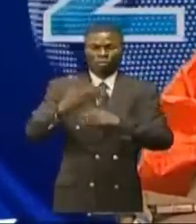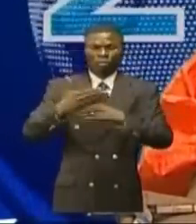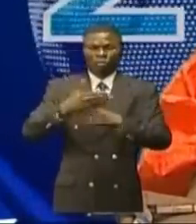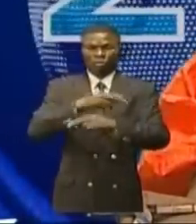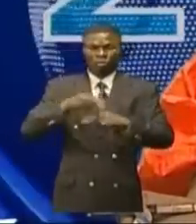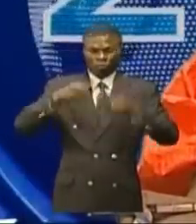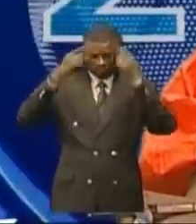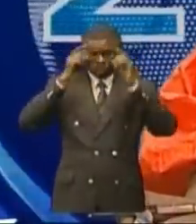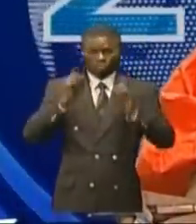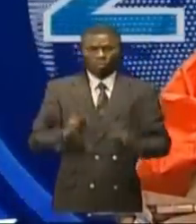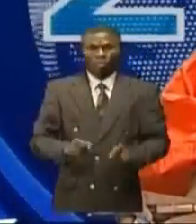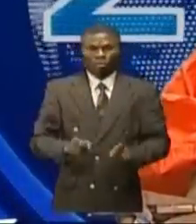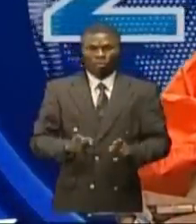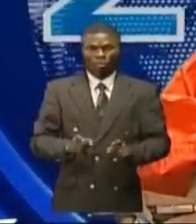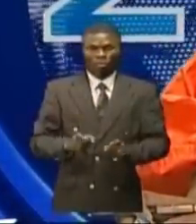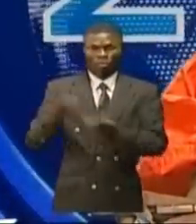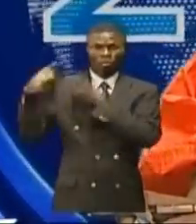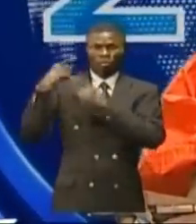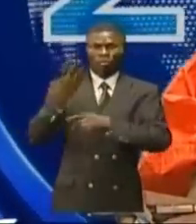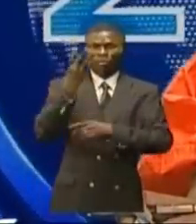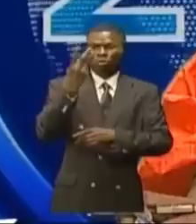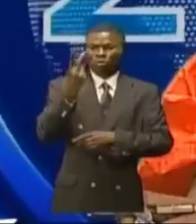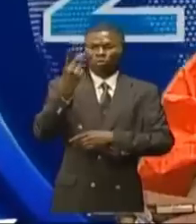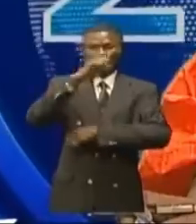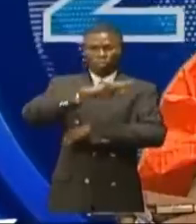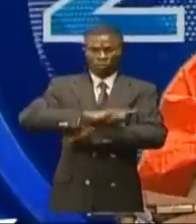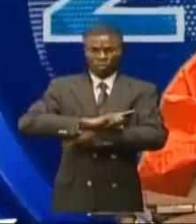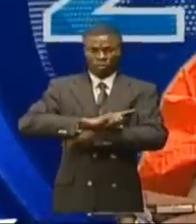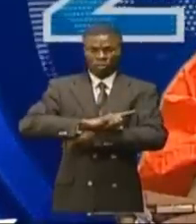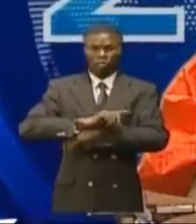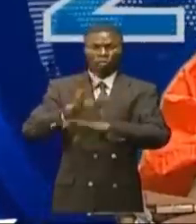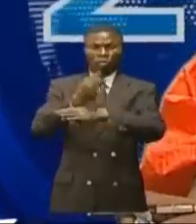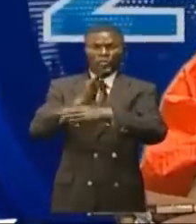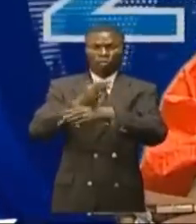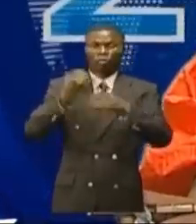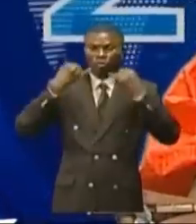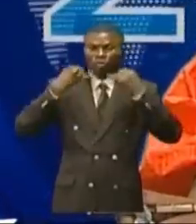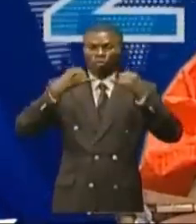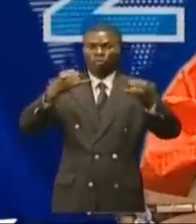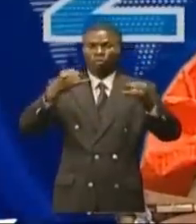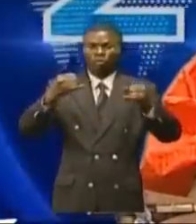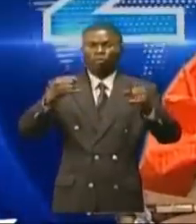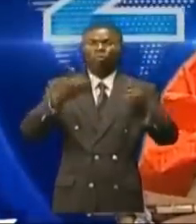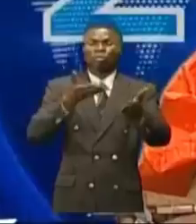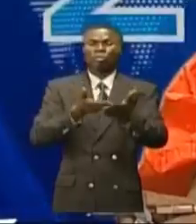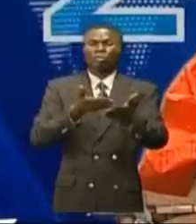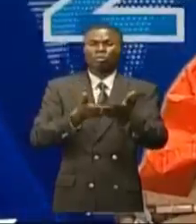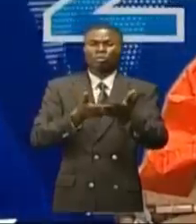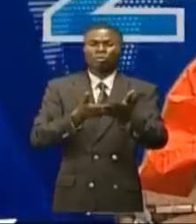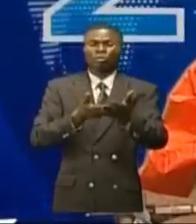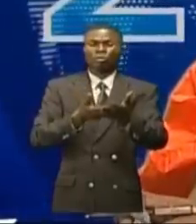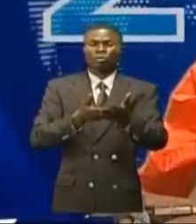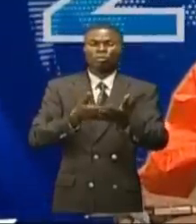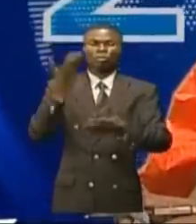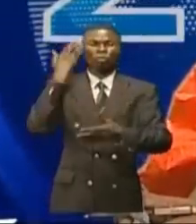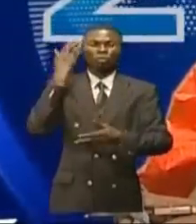de cassation, depuis 48 heures, il circule sur les réseaux sociaux d'information selon laquelle le nommé Diego, condamné à la